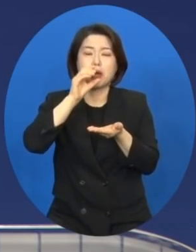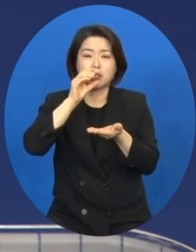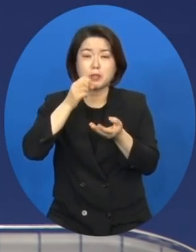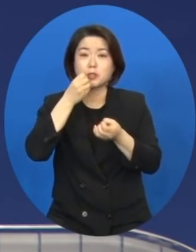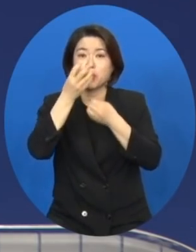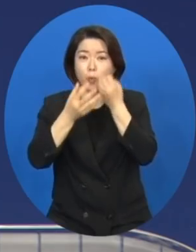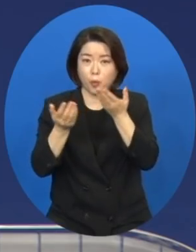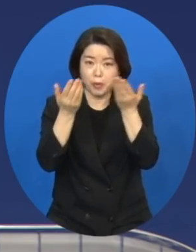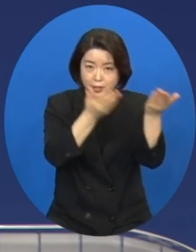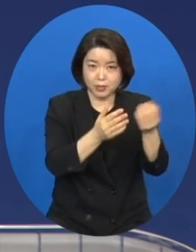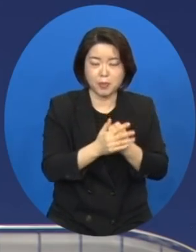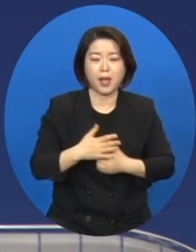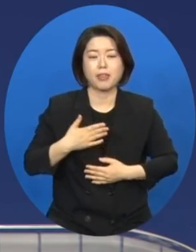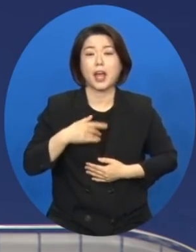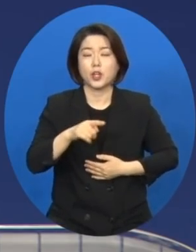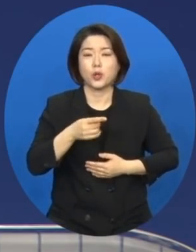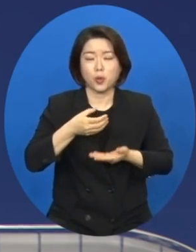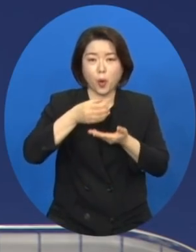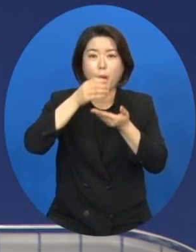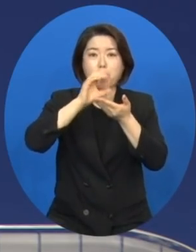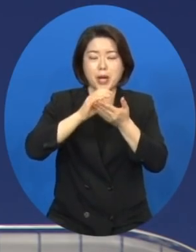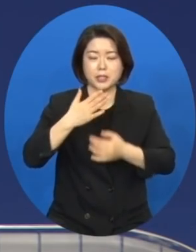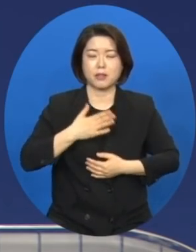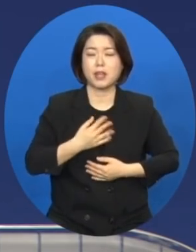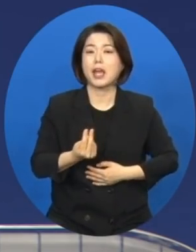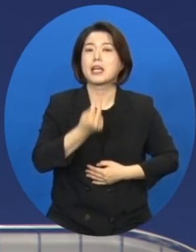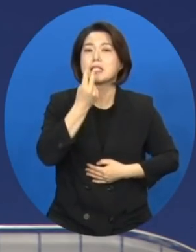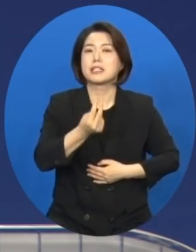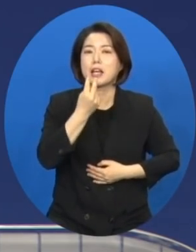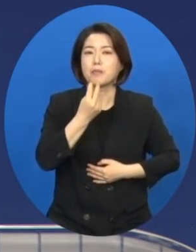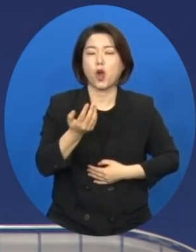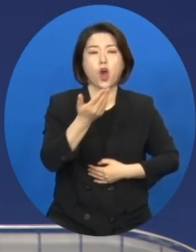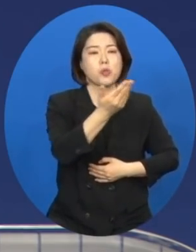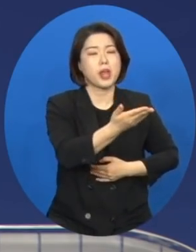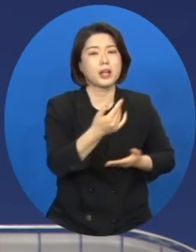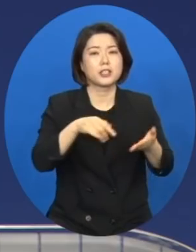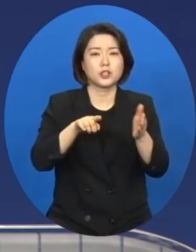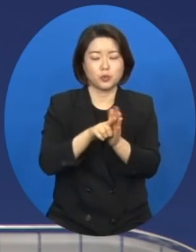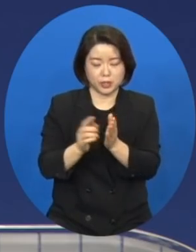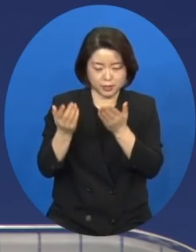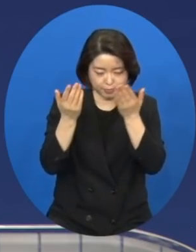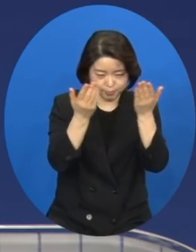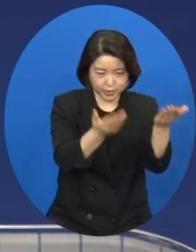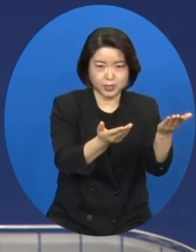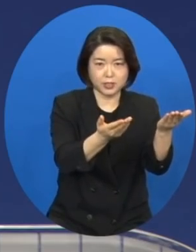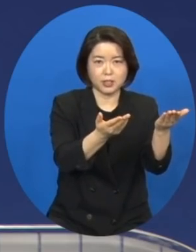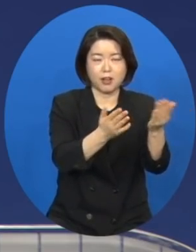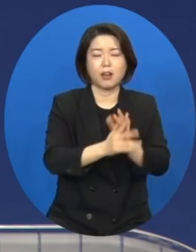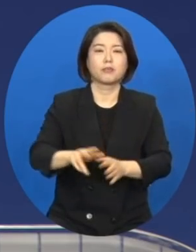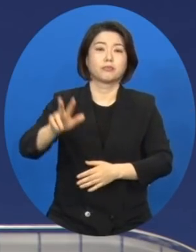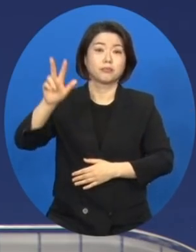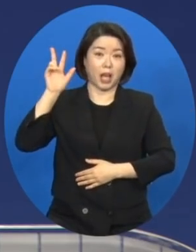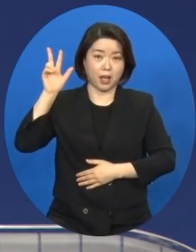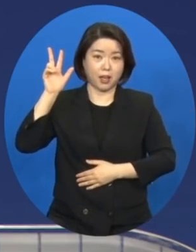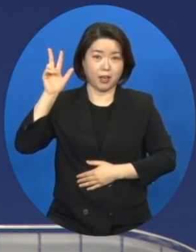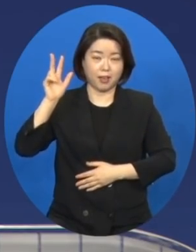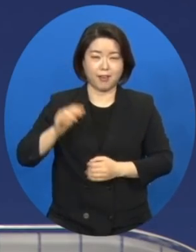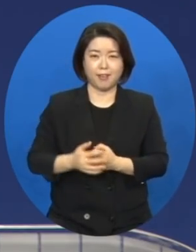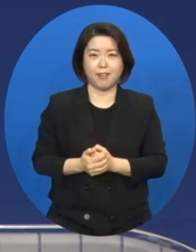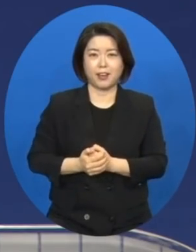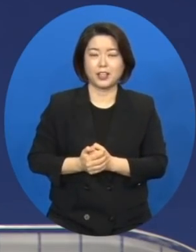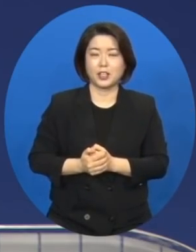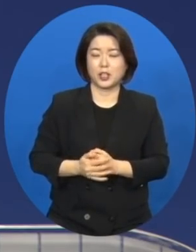합니다. 나도 이 포도주를 마심으로 나는 나의 생명을 당신을 위해 바칠 것을 다짐합니다. 그러니까